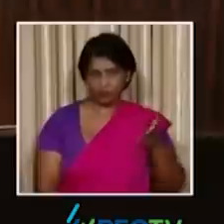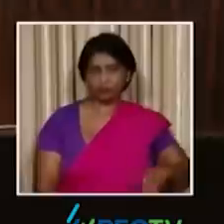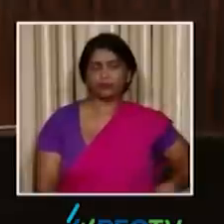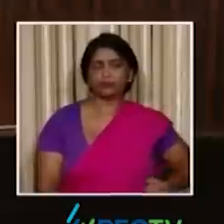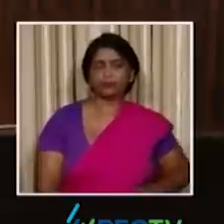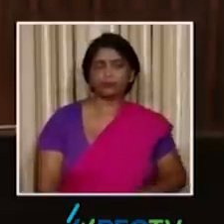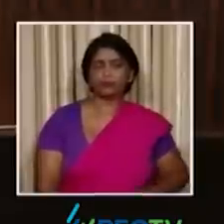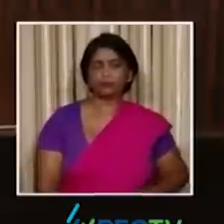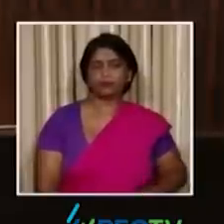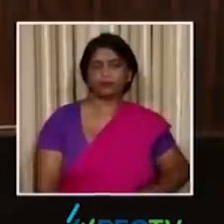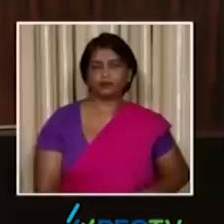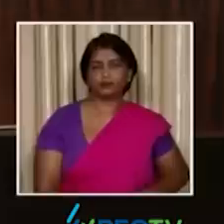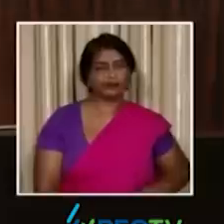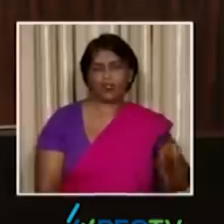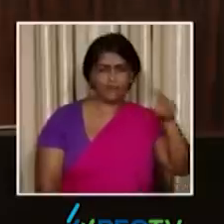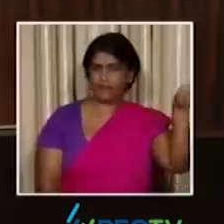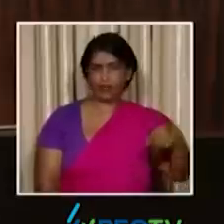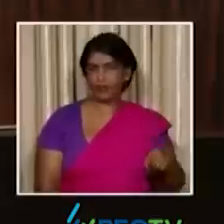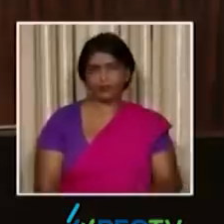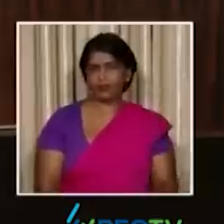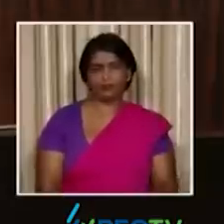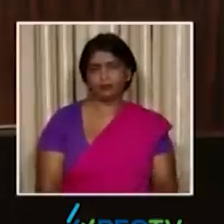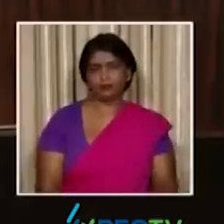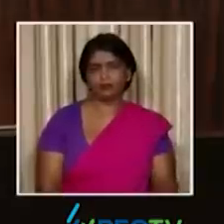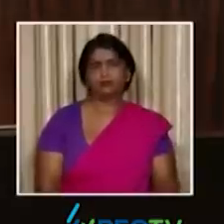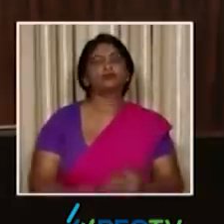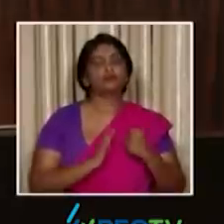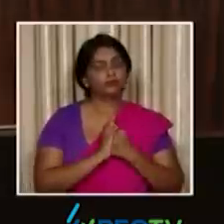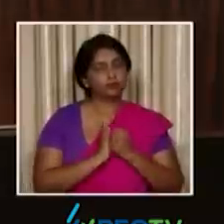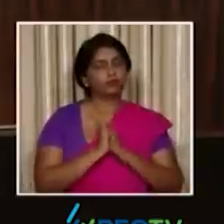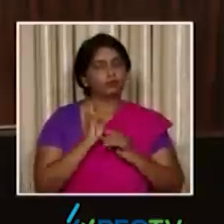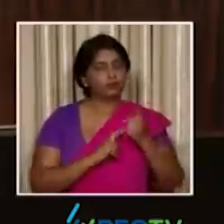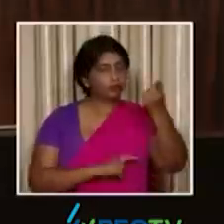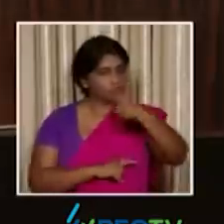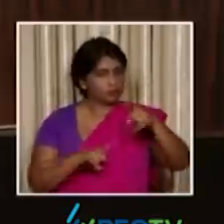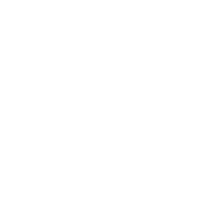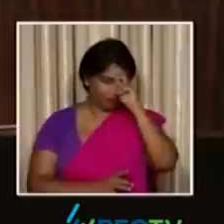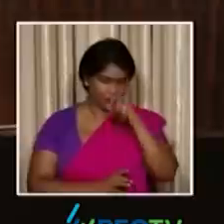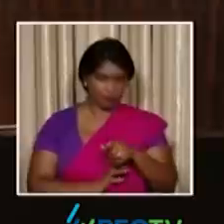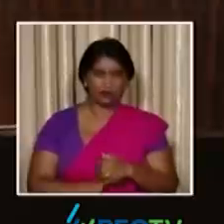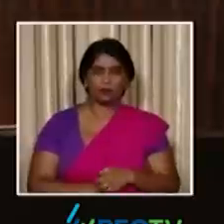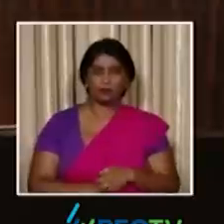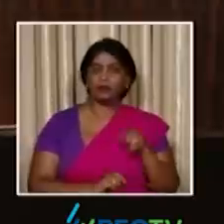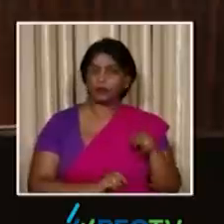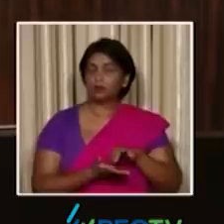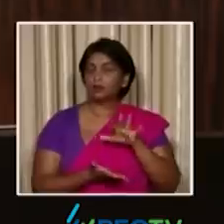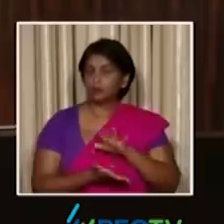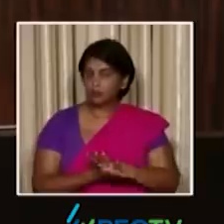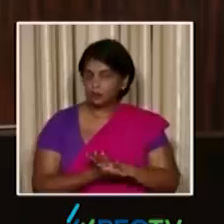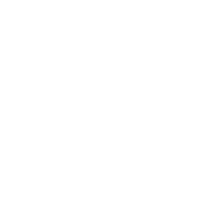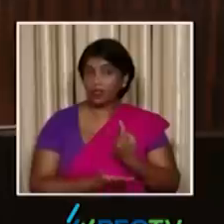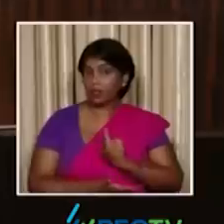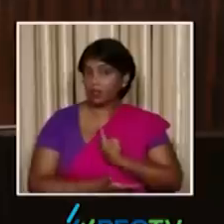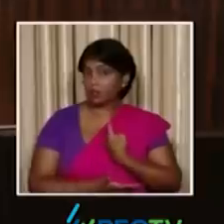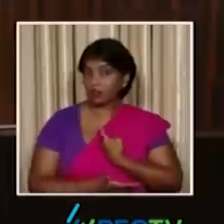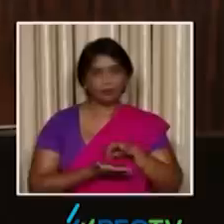නැහැ. අනිතේ කරු කතා. ඒක වැරදි. ගරු මන්ත්‍රීතුමන්ලා තමුන්නාසලා දෙන්නේ නැද්ද මේ ගෙනියන්නේ මේ මේ තීන්දුව ගත්තේ තනියම මම